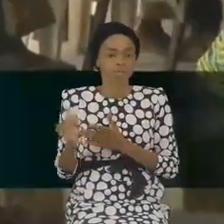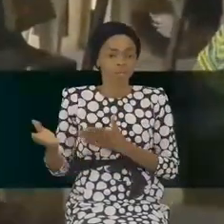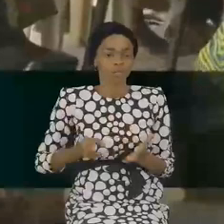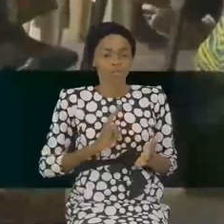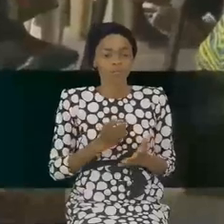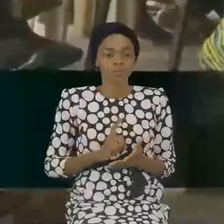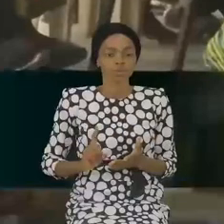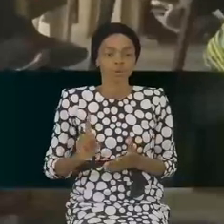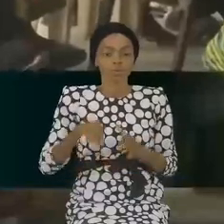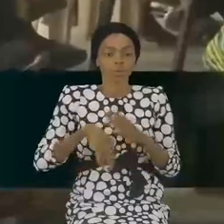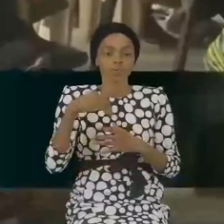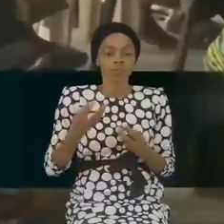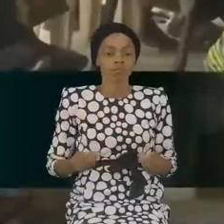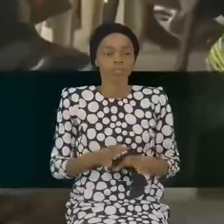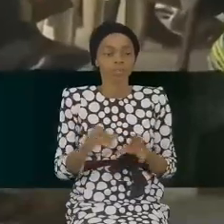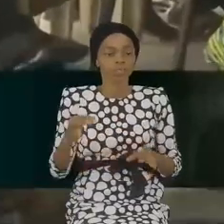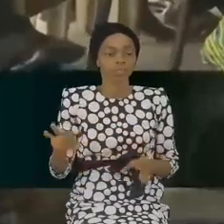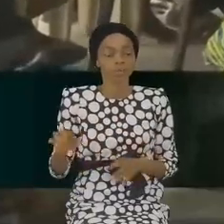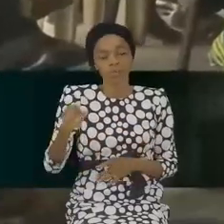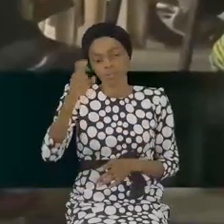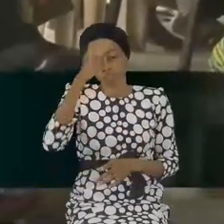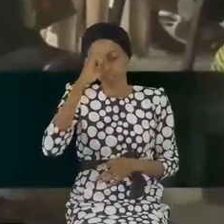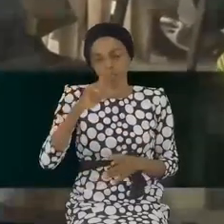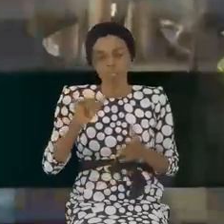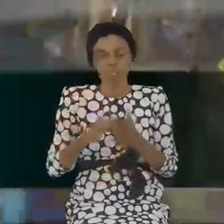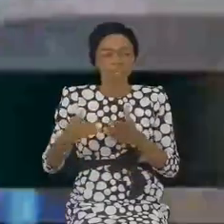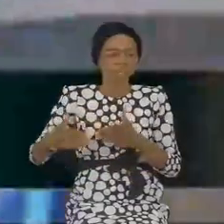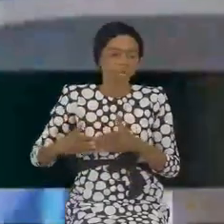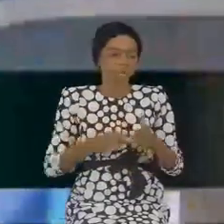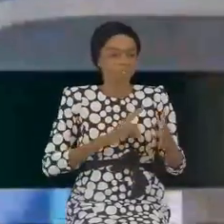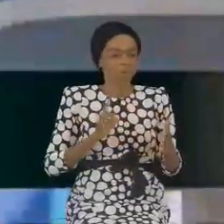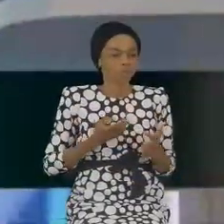qui nous a conduit dans le désert,